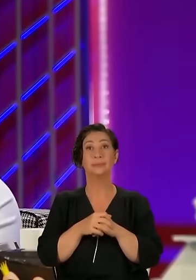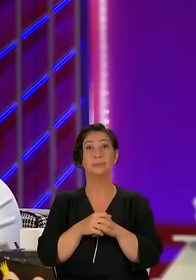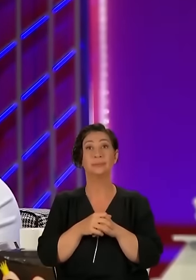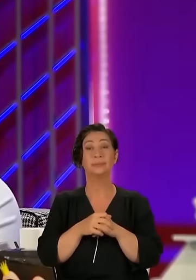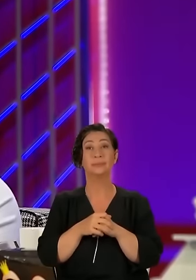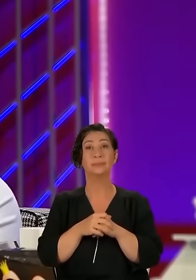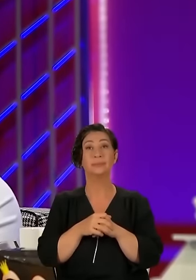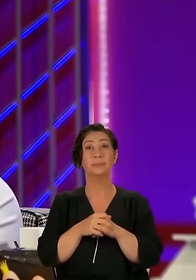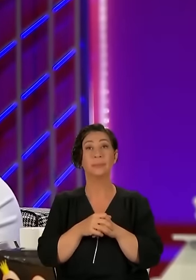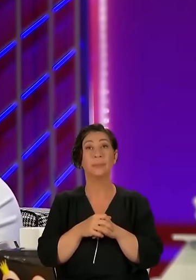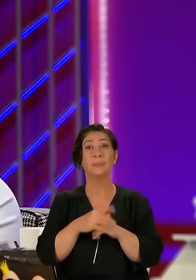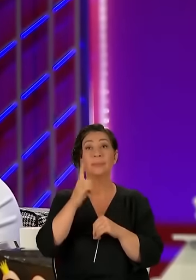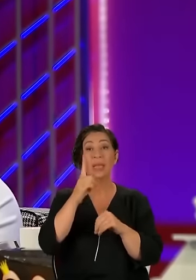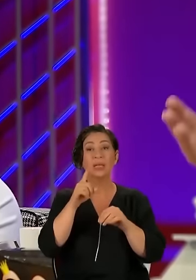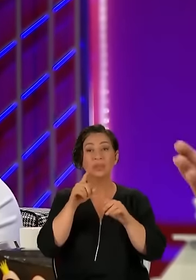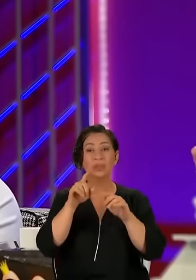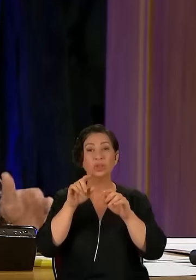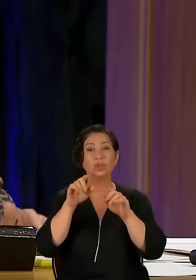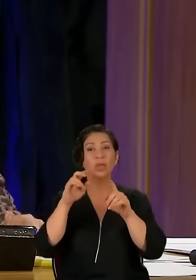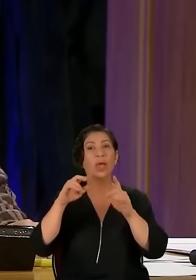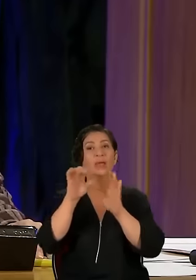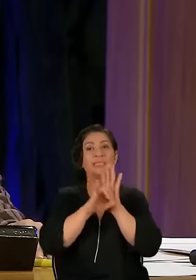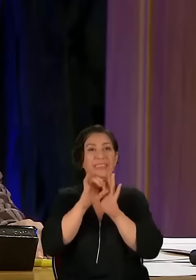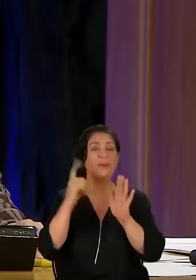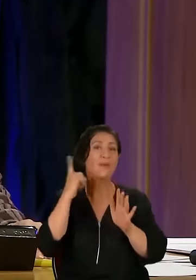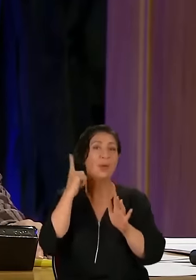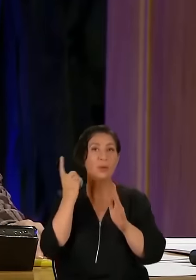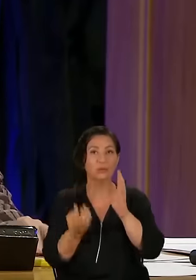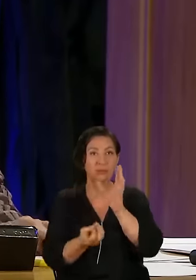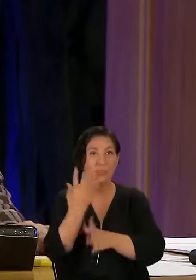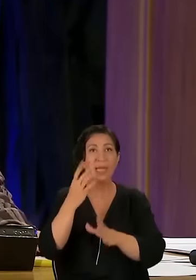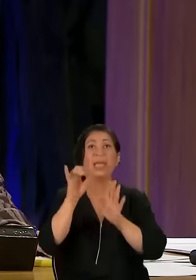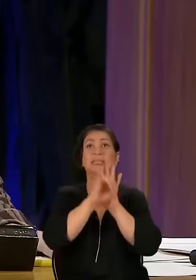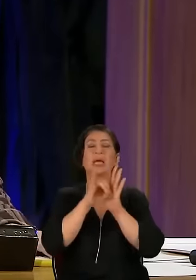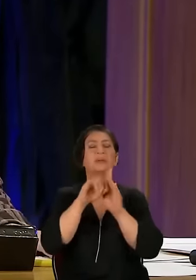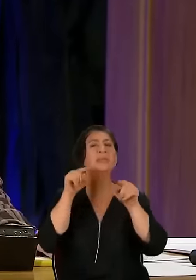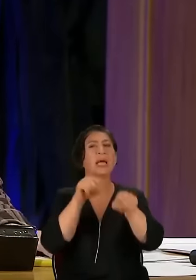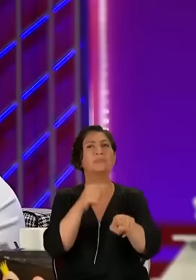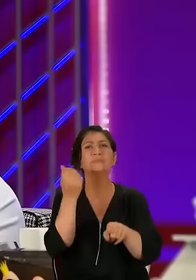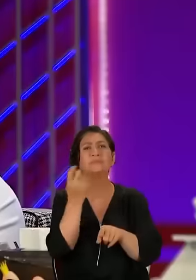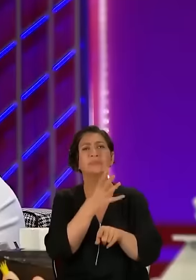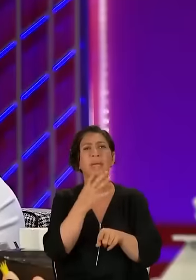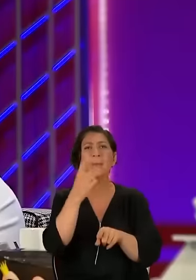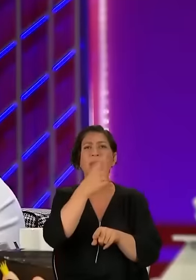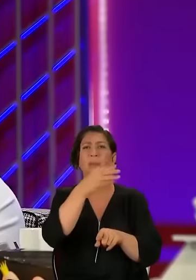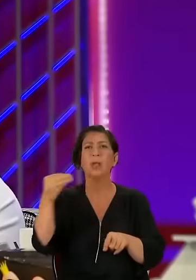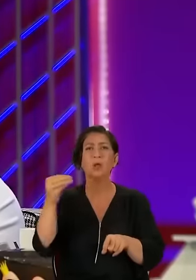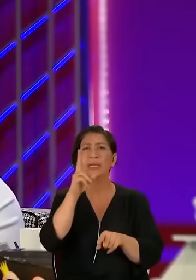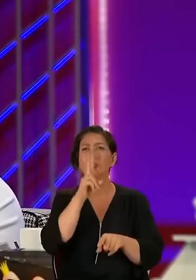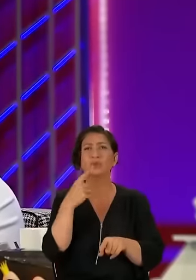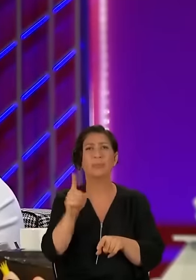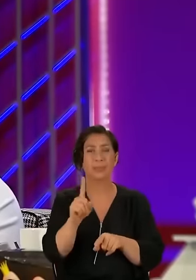Ve bir sosyal medya fenomeni olarak ortaya çıktın. Ve Instagram'da kaç takipçin var şu anda?